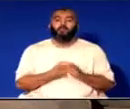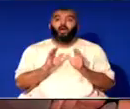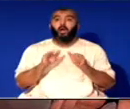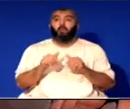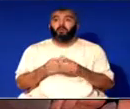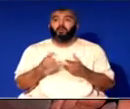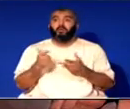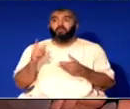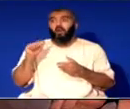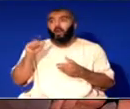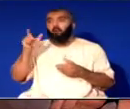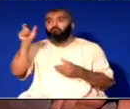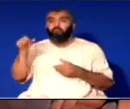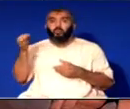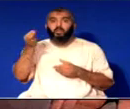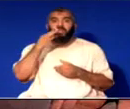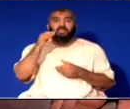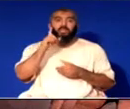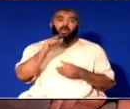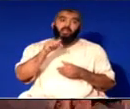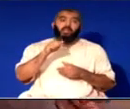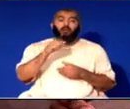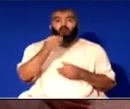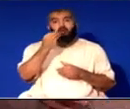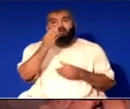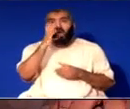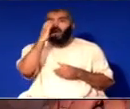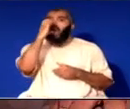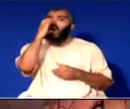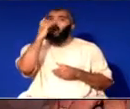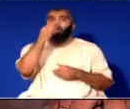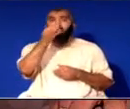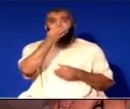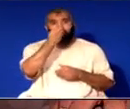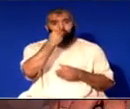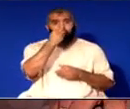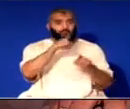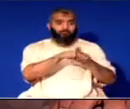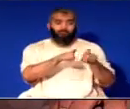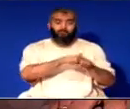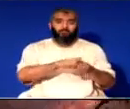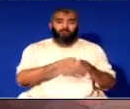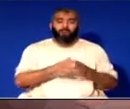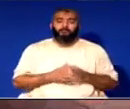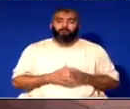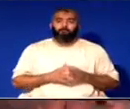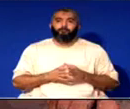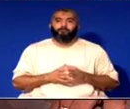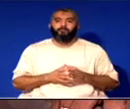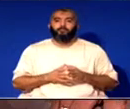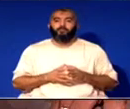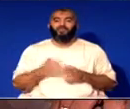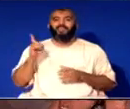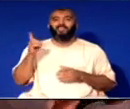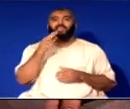هي السيدة أمينة نسأل الله سبحانه وتعالى أن يشافيها لها الشفاء. هي تتحدث